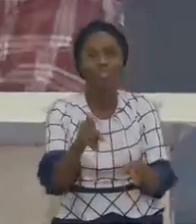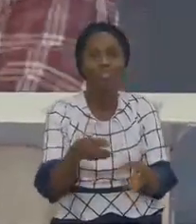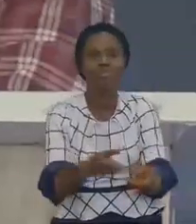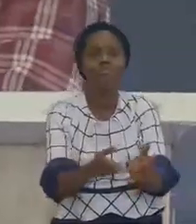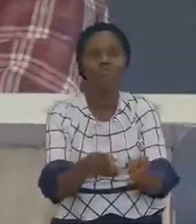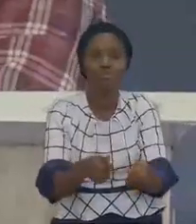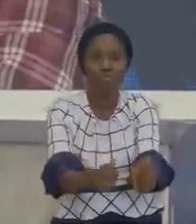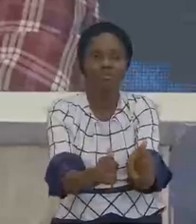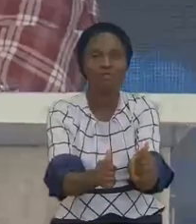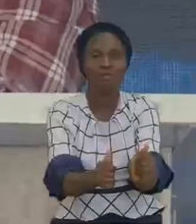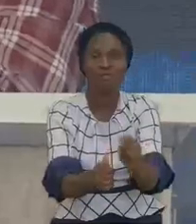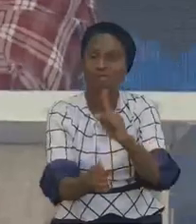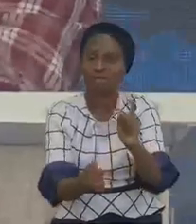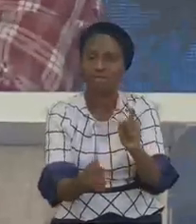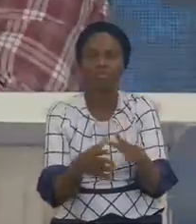Quel chemin